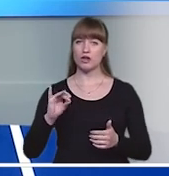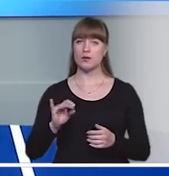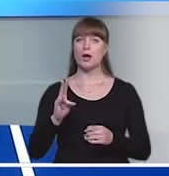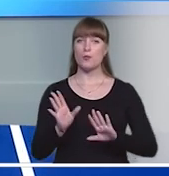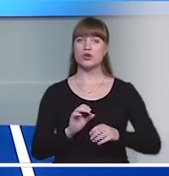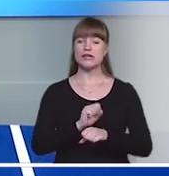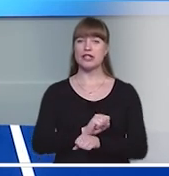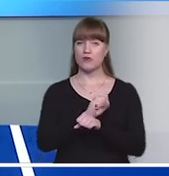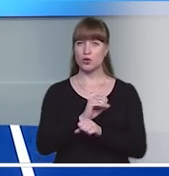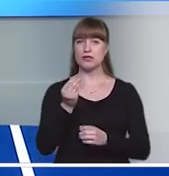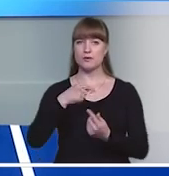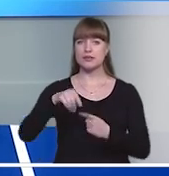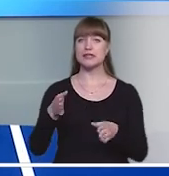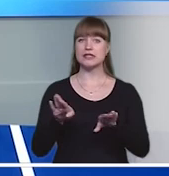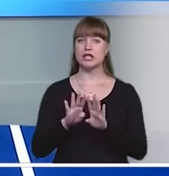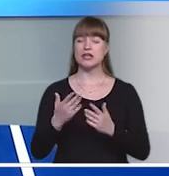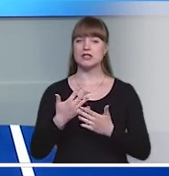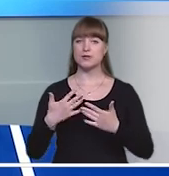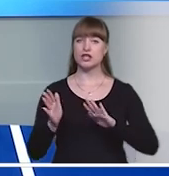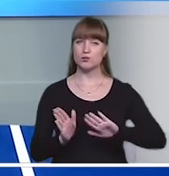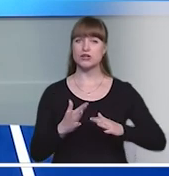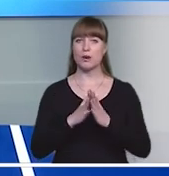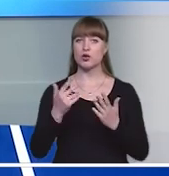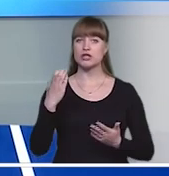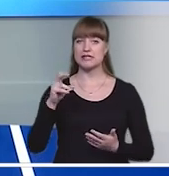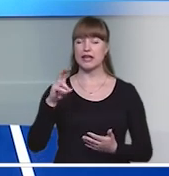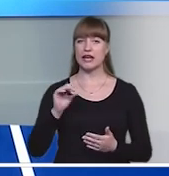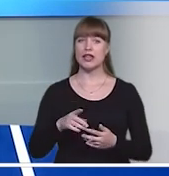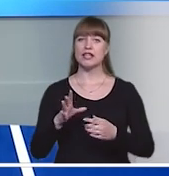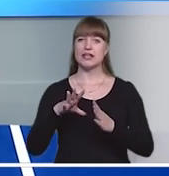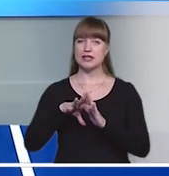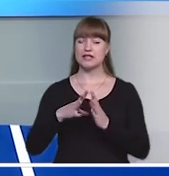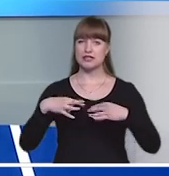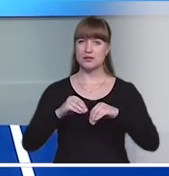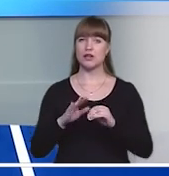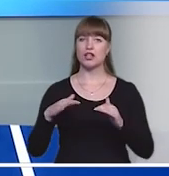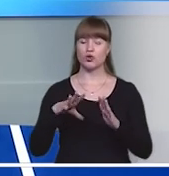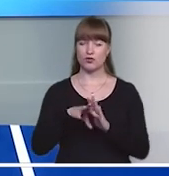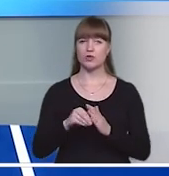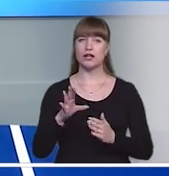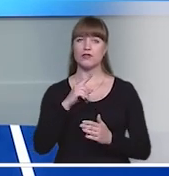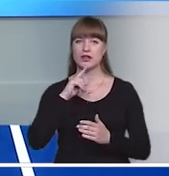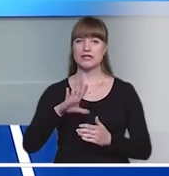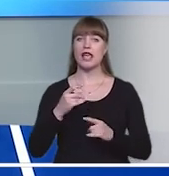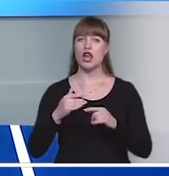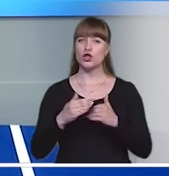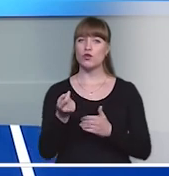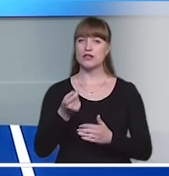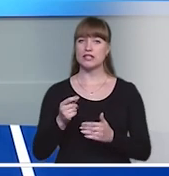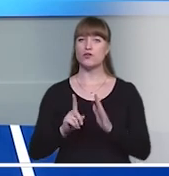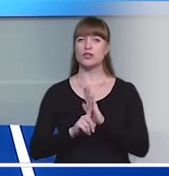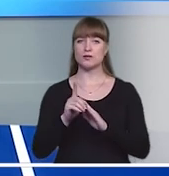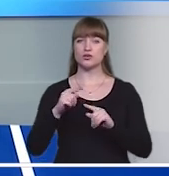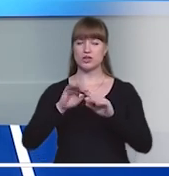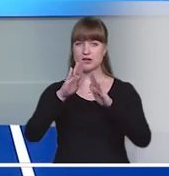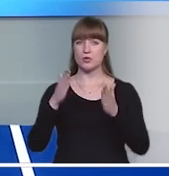После революции бизнес закрылся. И вот теперь, спустя больше 100 лет, семья Дрейфус снова вкладывает капитал в России. Новый зерновой терминал запущен на